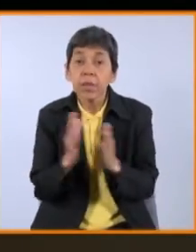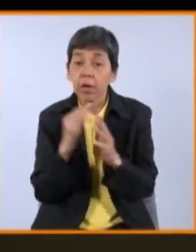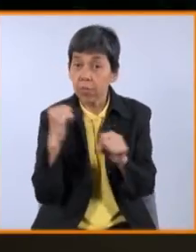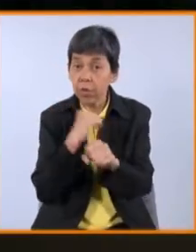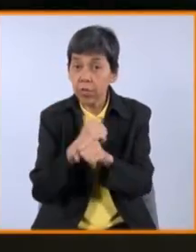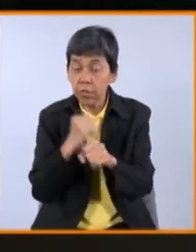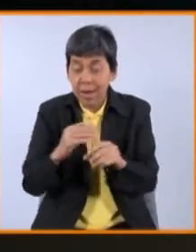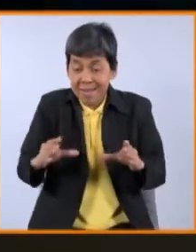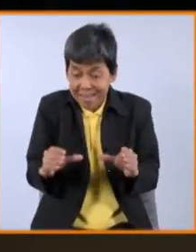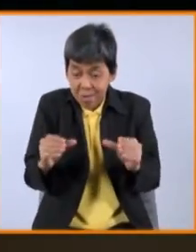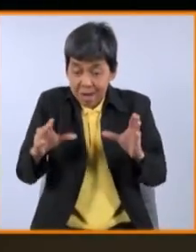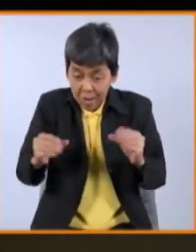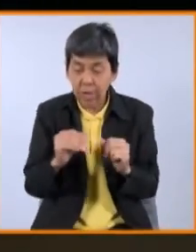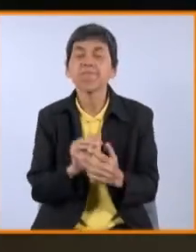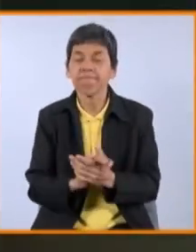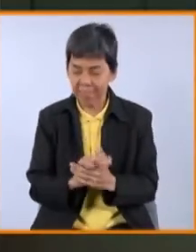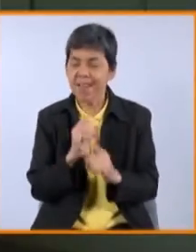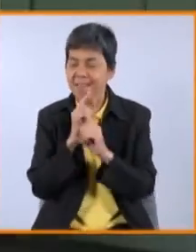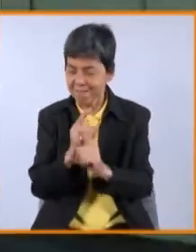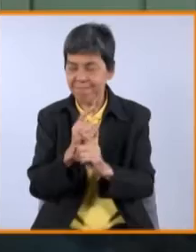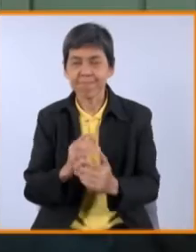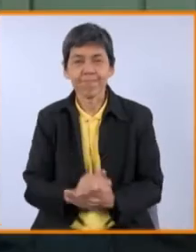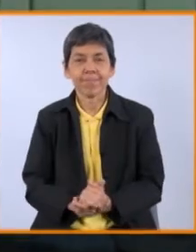ธีนวดบำบัดตามหลักการแพทย์ด้วยนะคะ